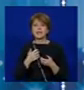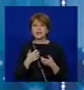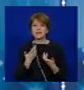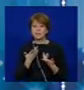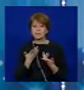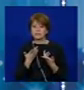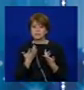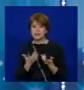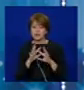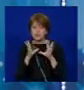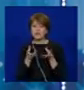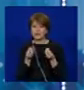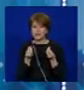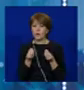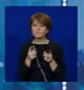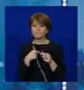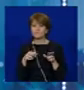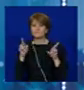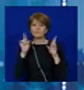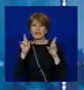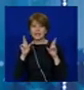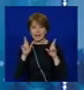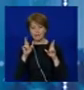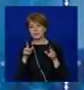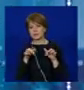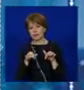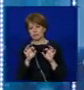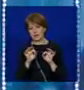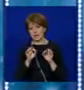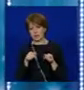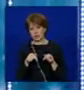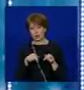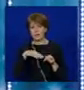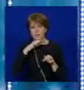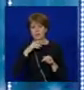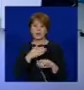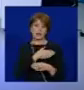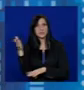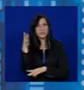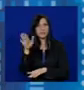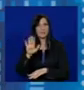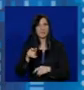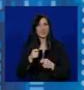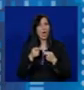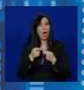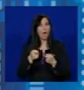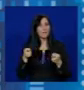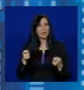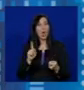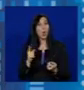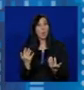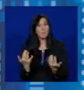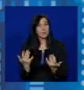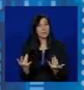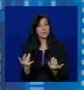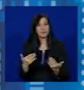това да се случва. Така че се надяваме наистина този наш пример да бъде последван. Майма, извиквате